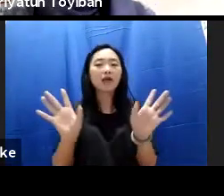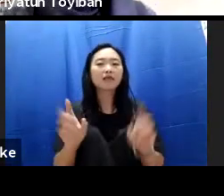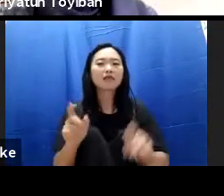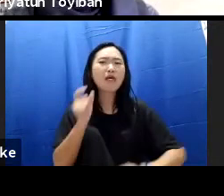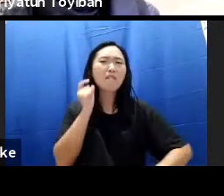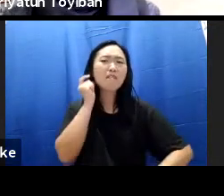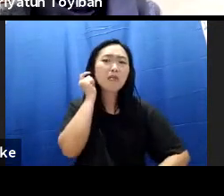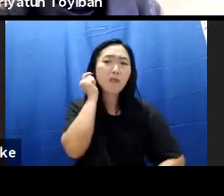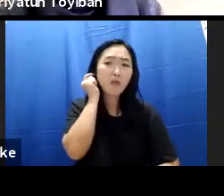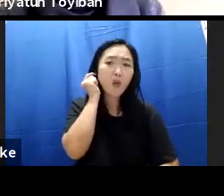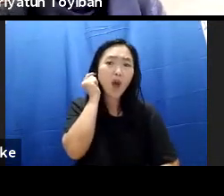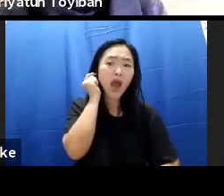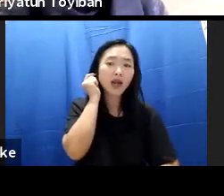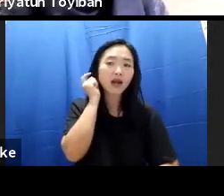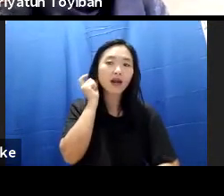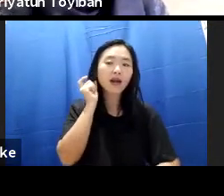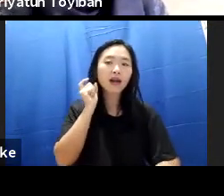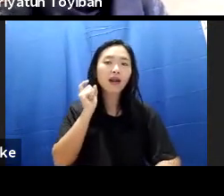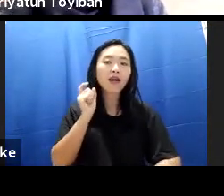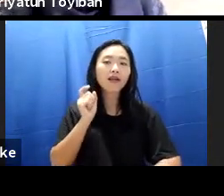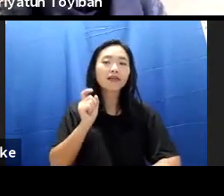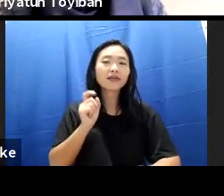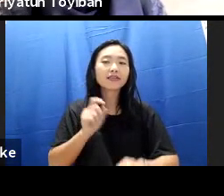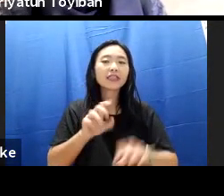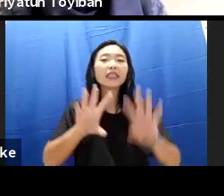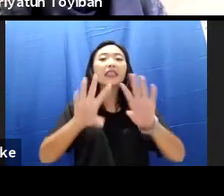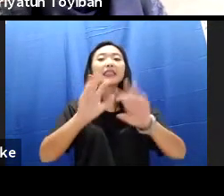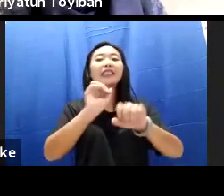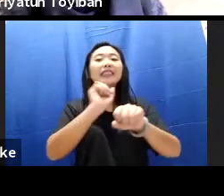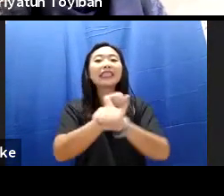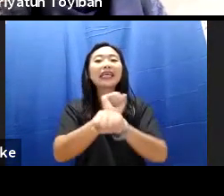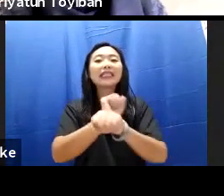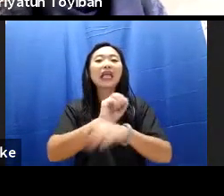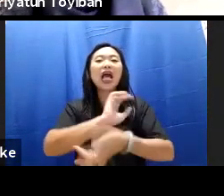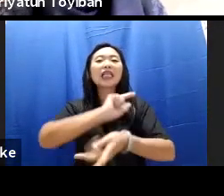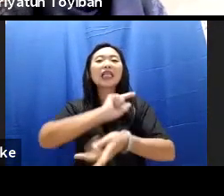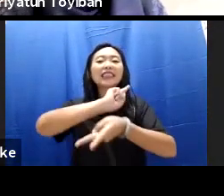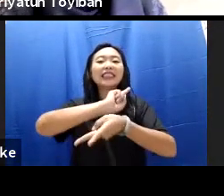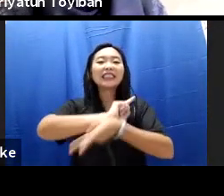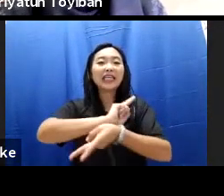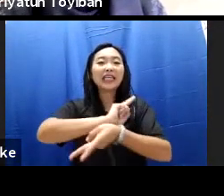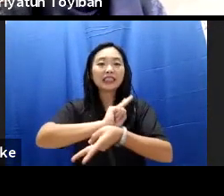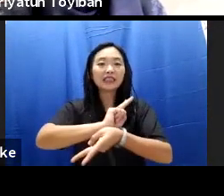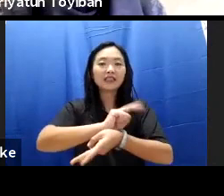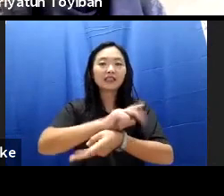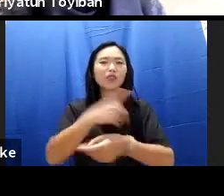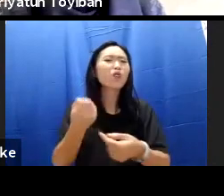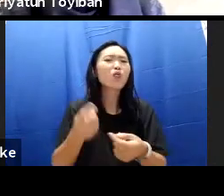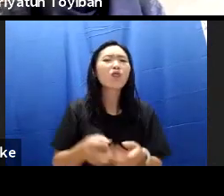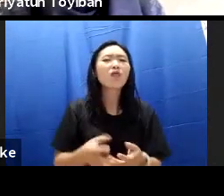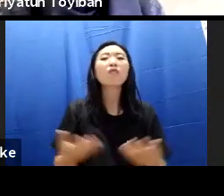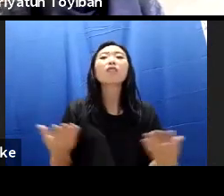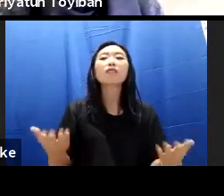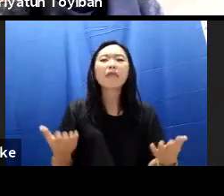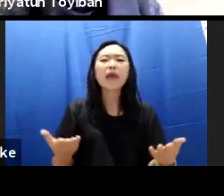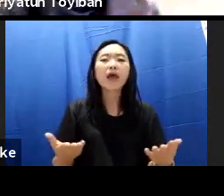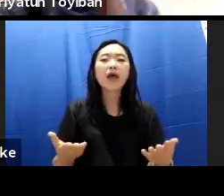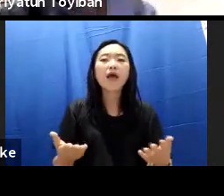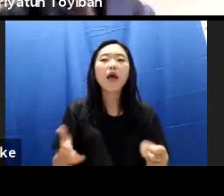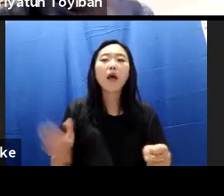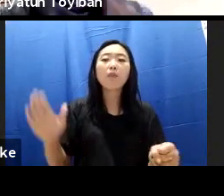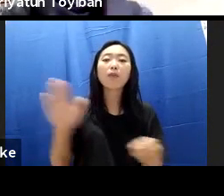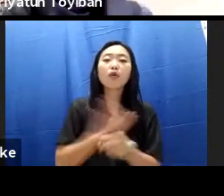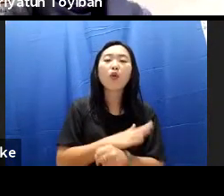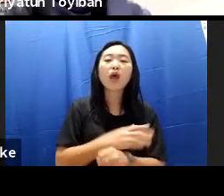juga pakai kontrasepsi. Kalau mereka pakai kontrasepsi, apakah hak-hak reproduktif mereka juga dipenuhi seperti pengguna